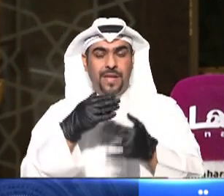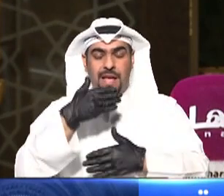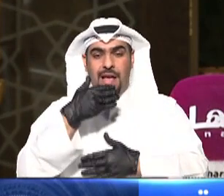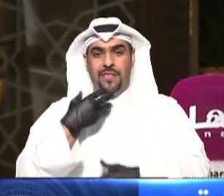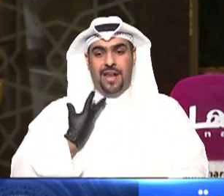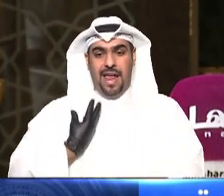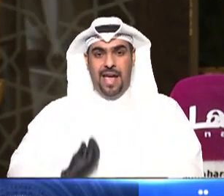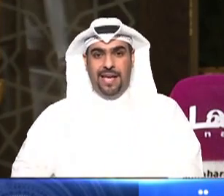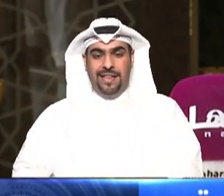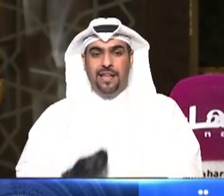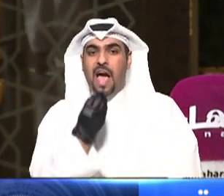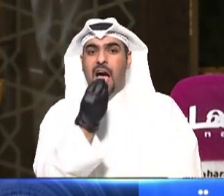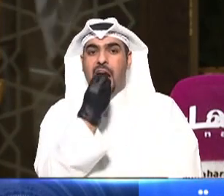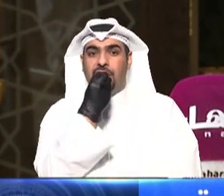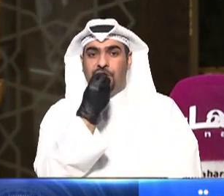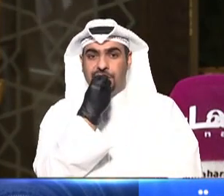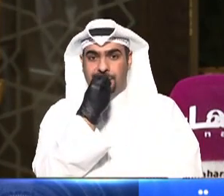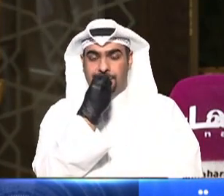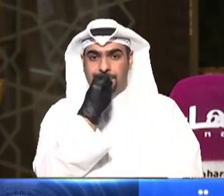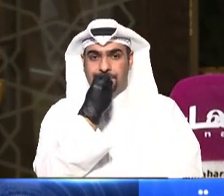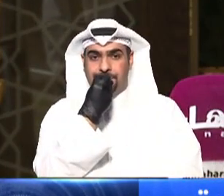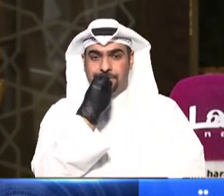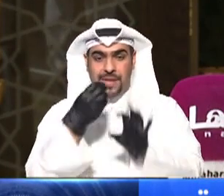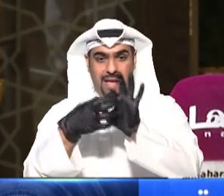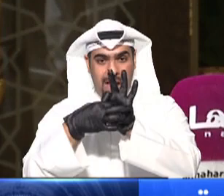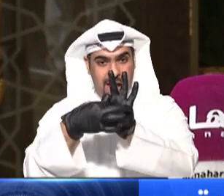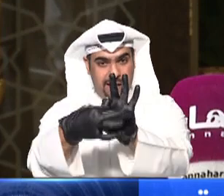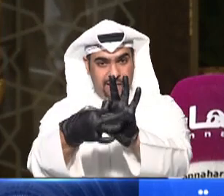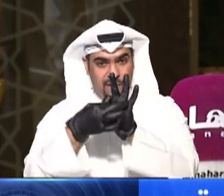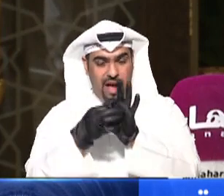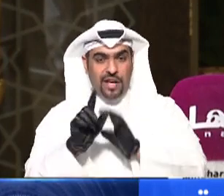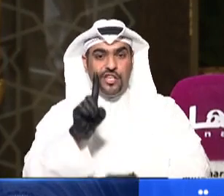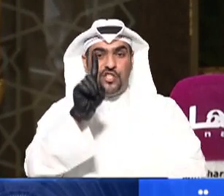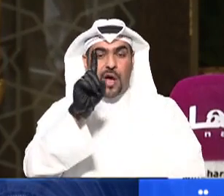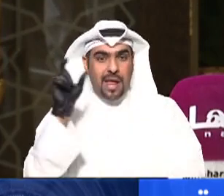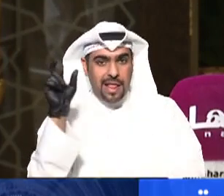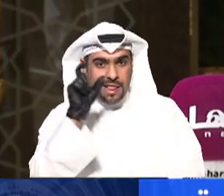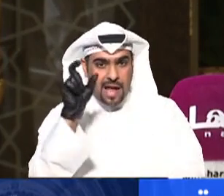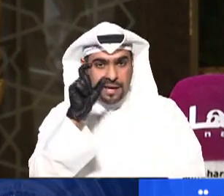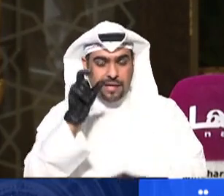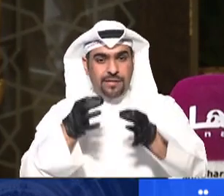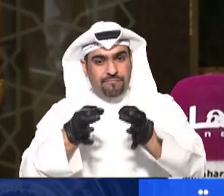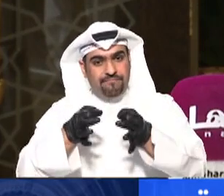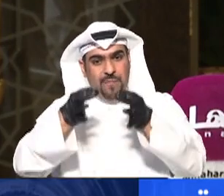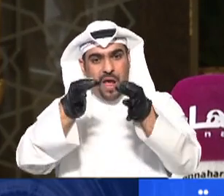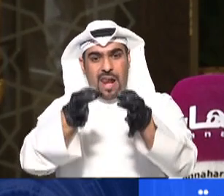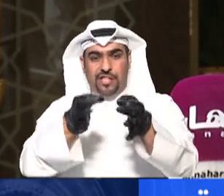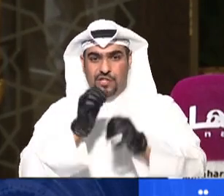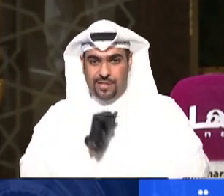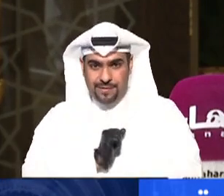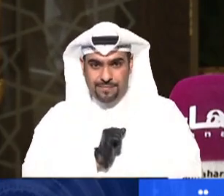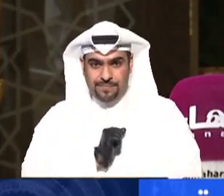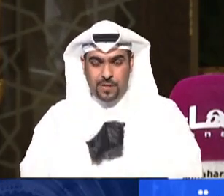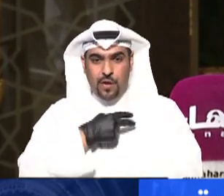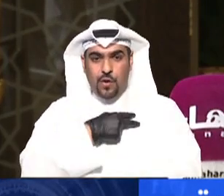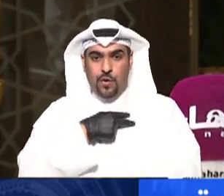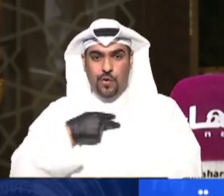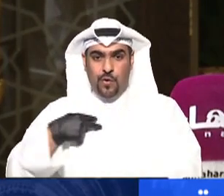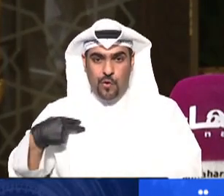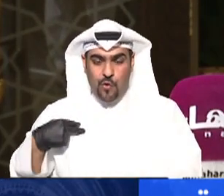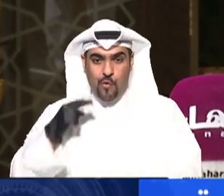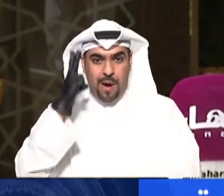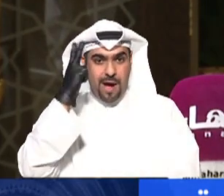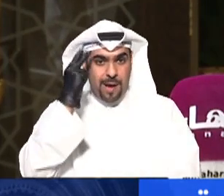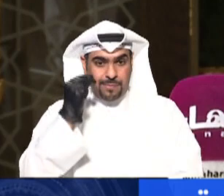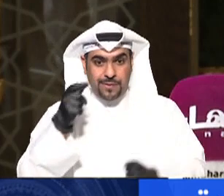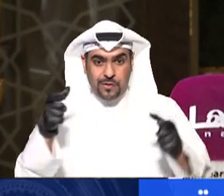يتم الاتفاق عليها، وذلك بناء على لأن كان في رغبة أولية من الحكومة بحضور الجلسة،